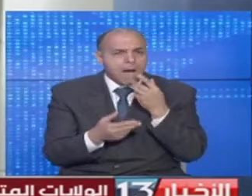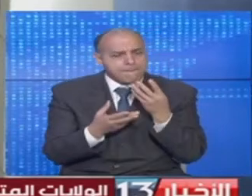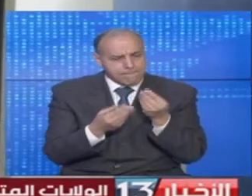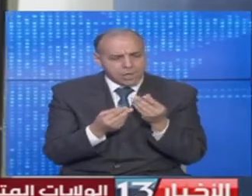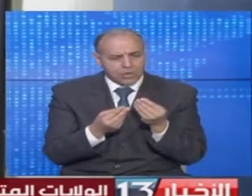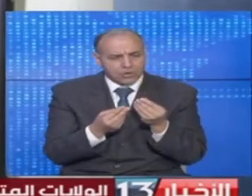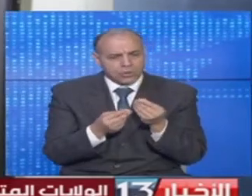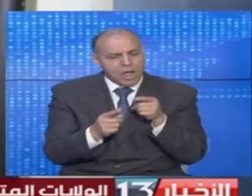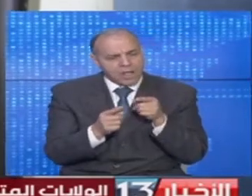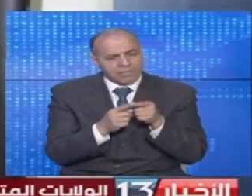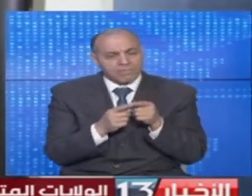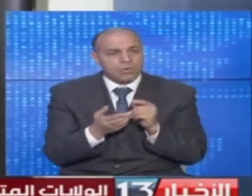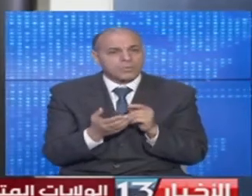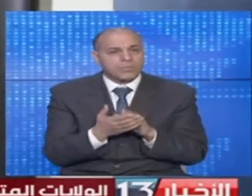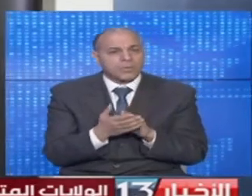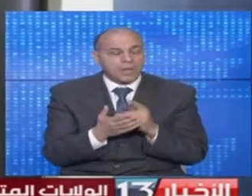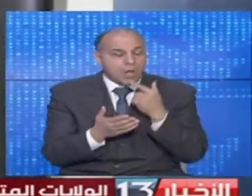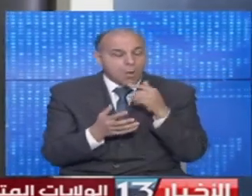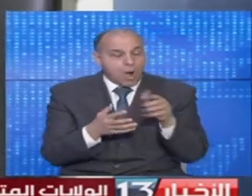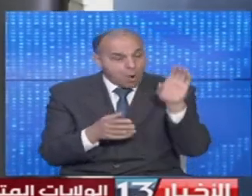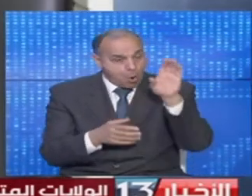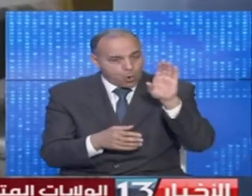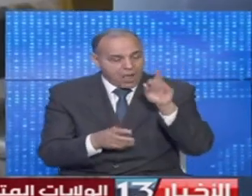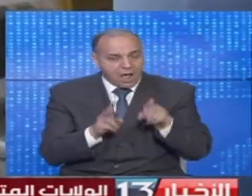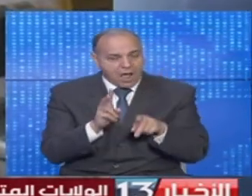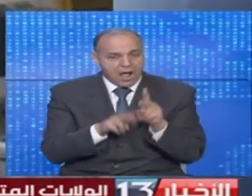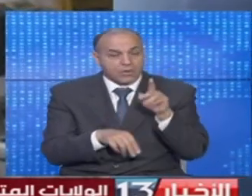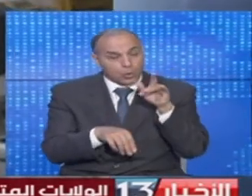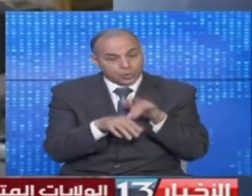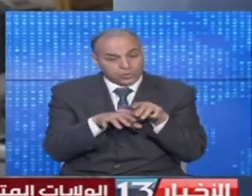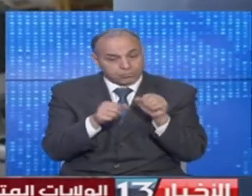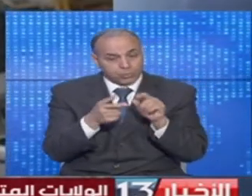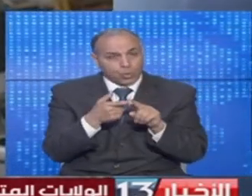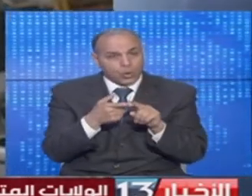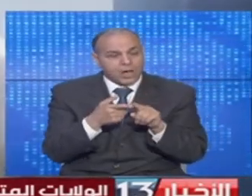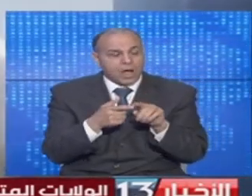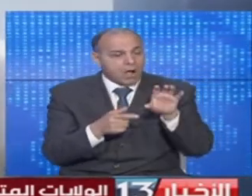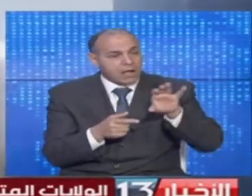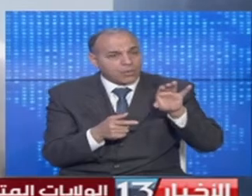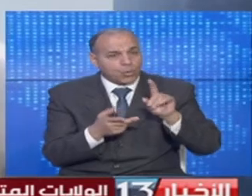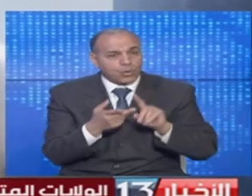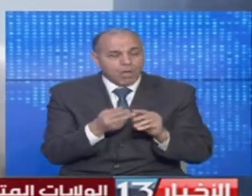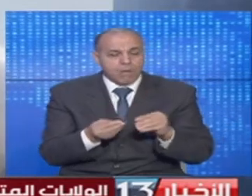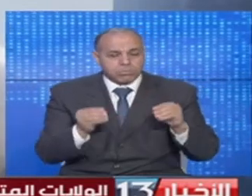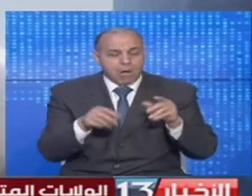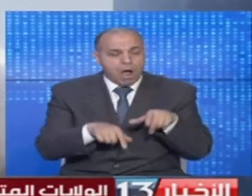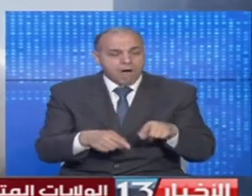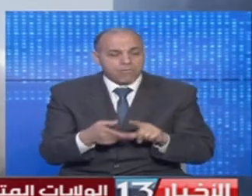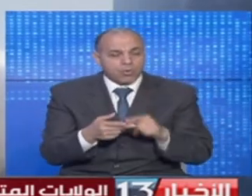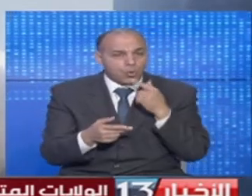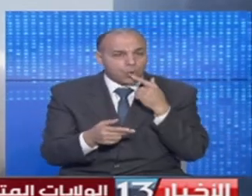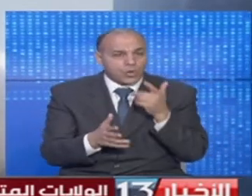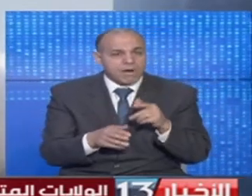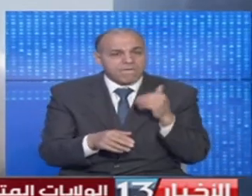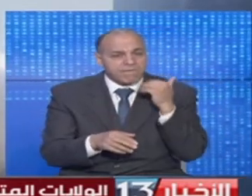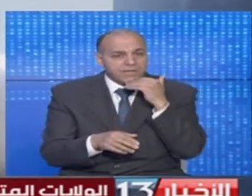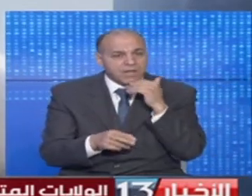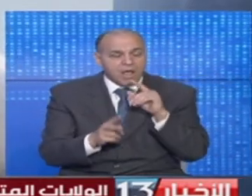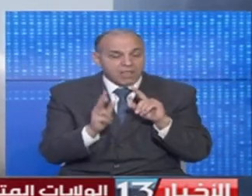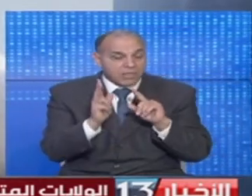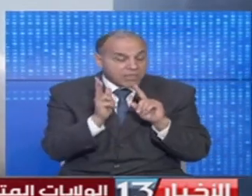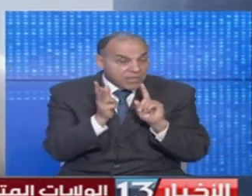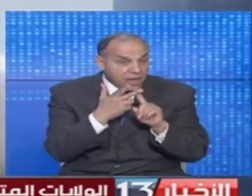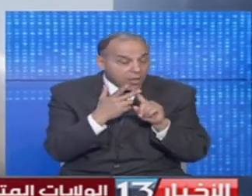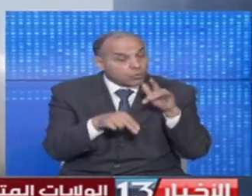أعدت للغرض. وفي القارة الأوروبية الأكثر تضررا بين القارات تزداد المخاوف مع تسارع الموجة